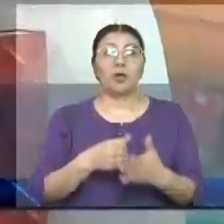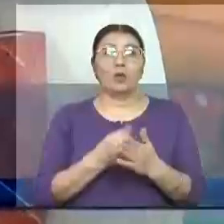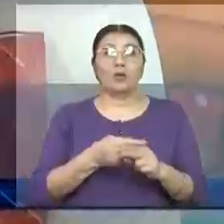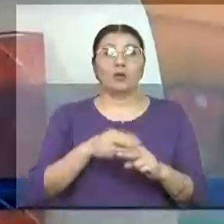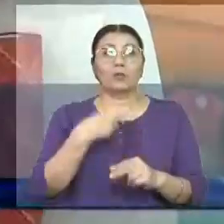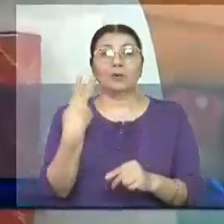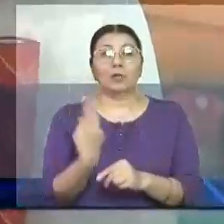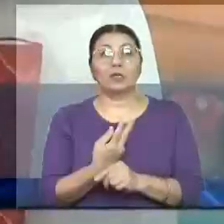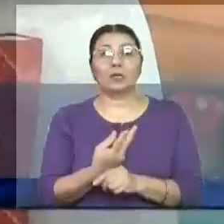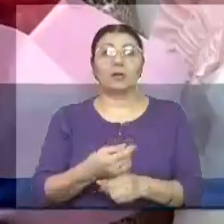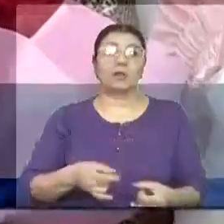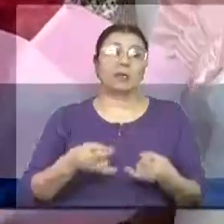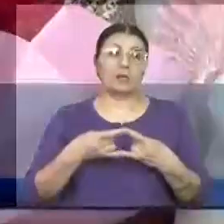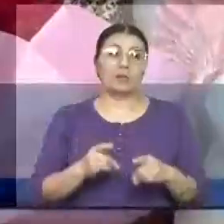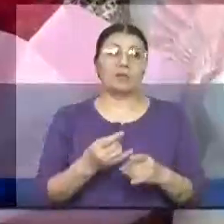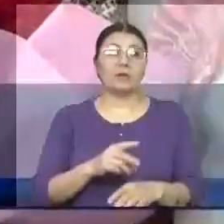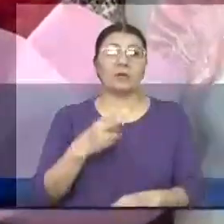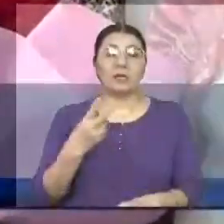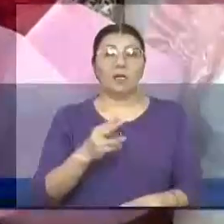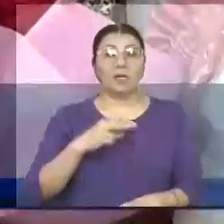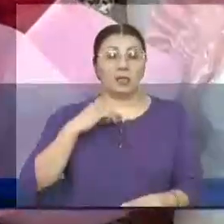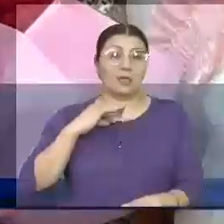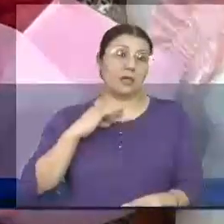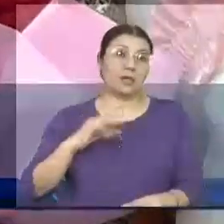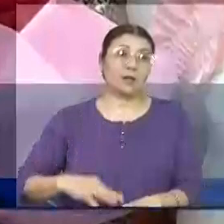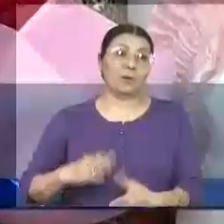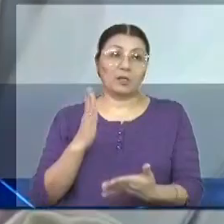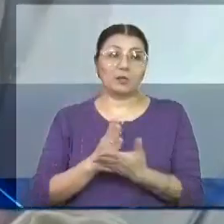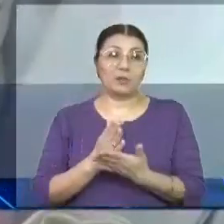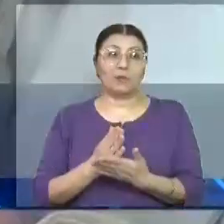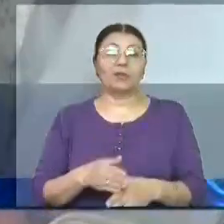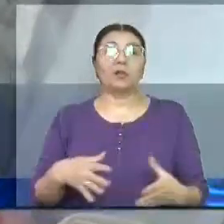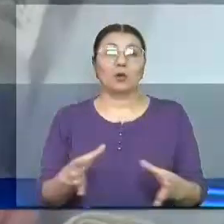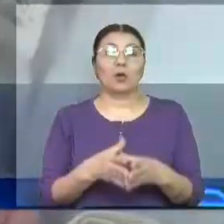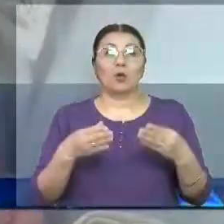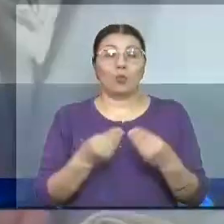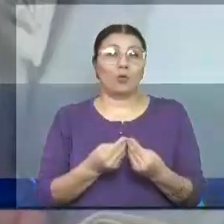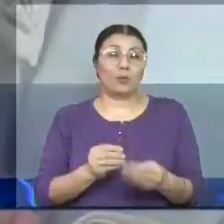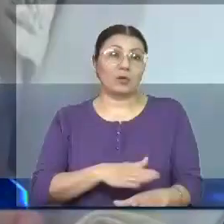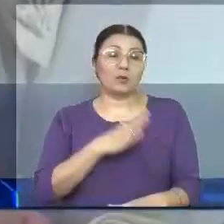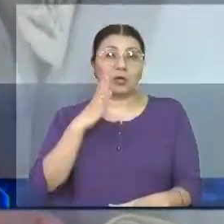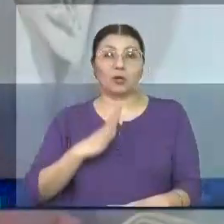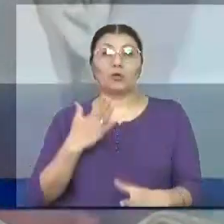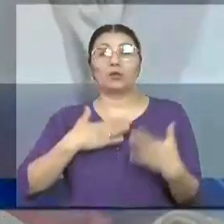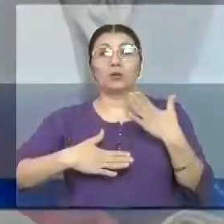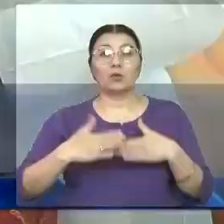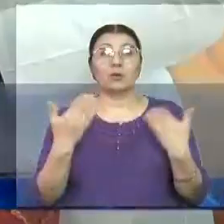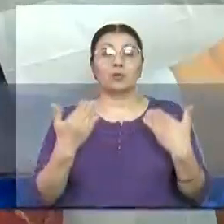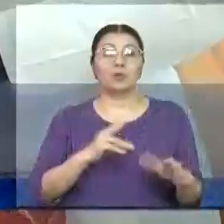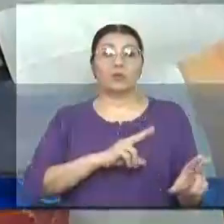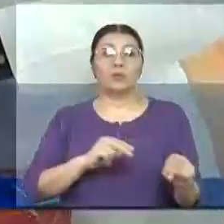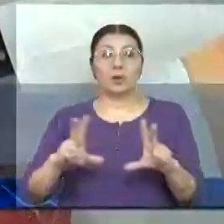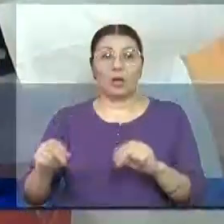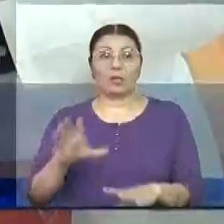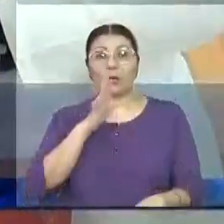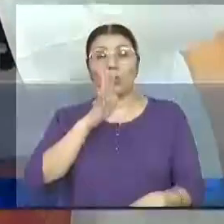рет құрсақ көтерген қос ұлдың анасы. Өмірге кестетігердің келуі оның отбасы көптен күткен қуаныш. Міне, бақытты сәтке